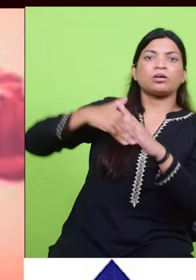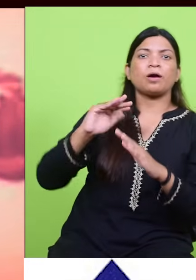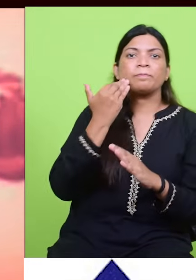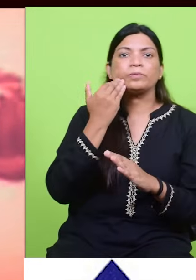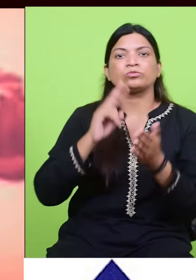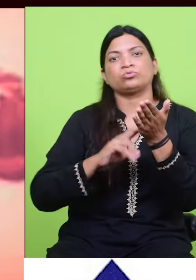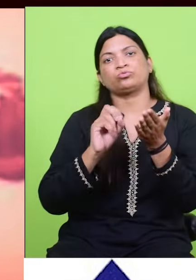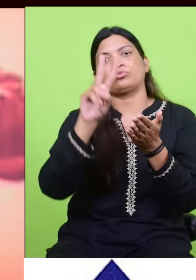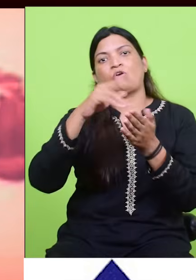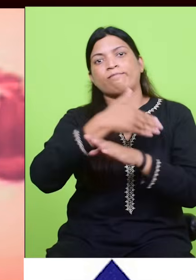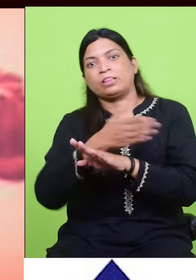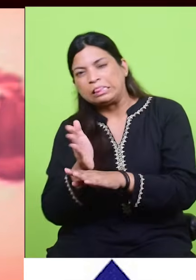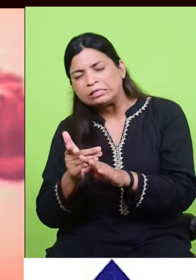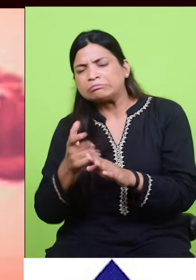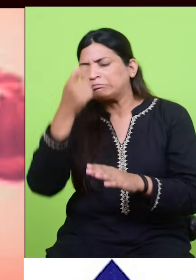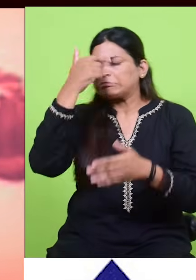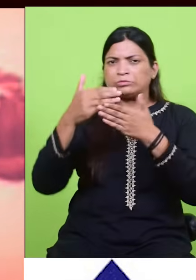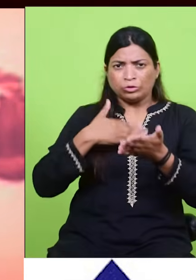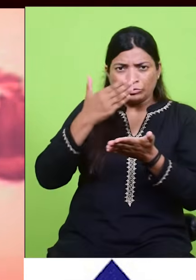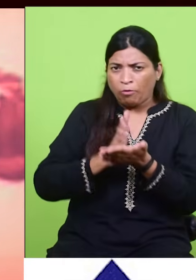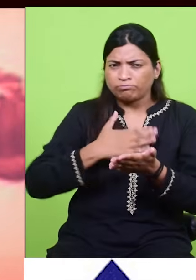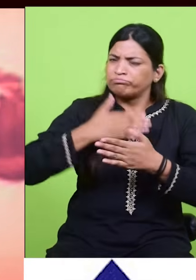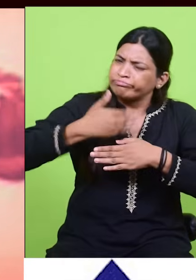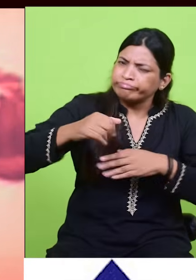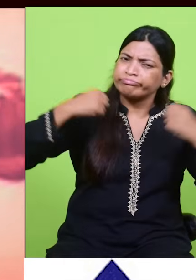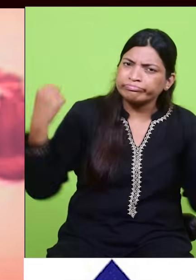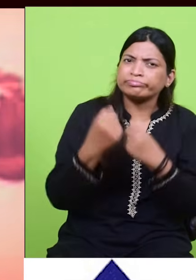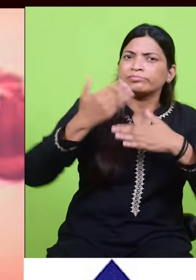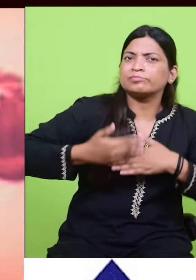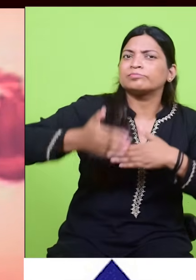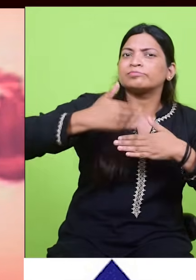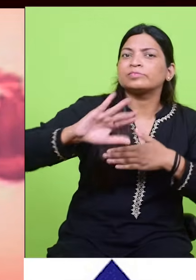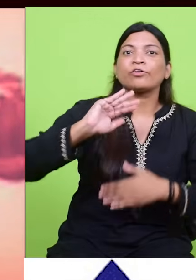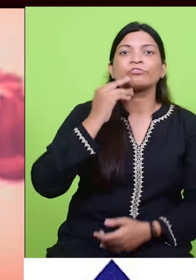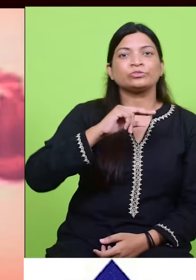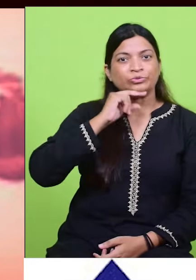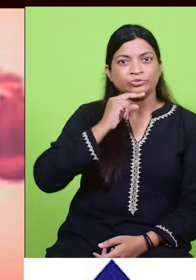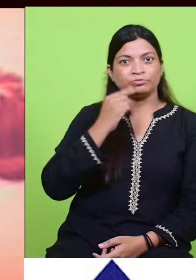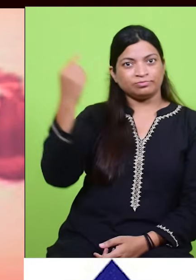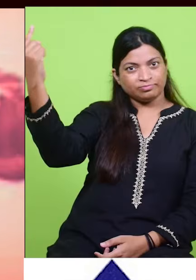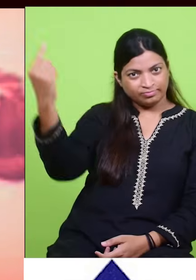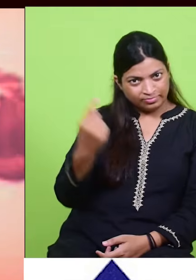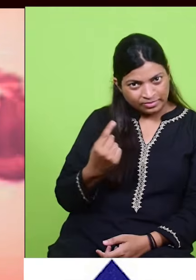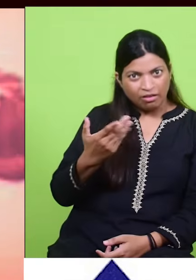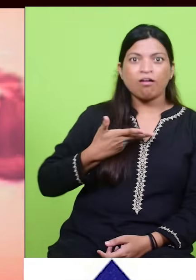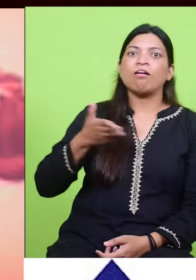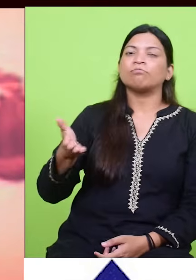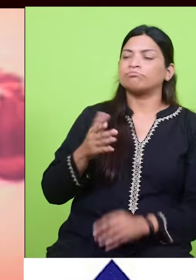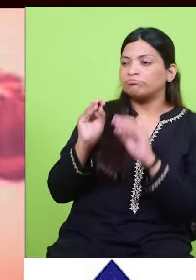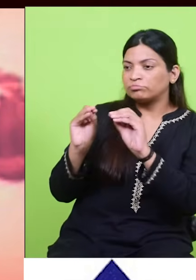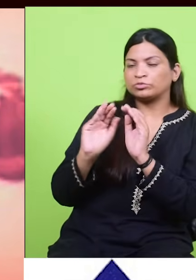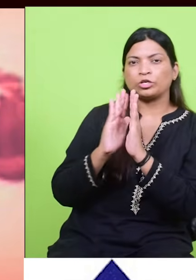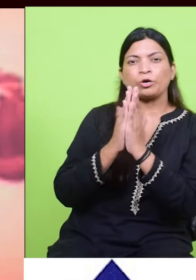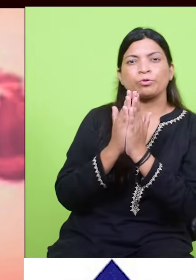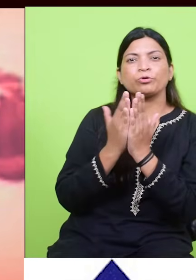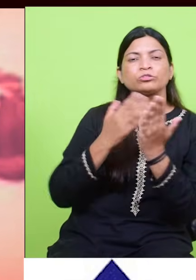हमने रुके नहीं थे, हम लोगों ने एक जो जून से जो हमारा सेशन चालू हो जाता है, हमने गुरदीप को पढ़ाना चालू करा था। गुरदीप आती थी, मैं उसको